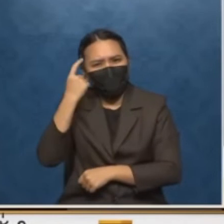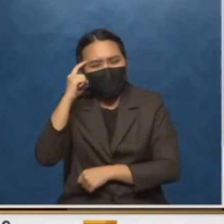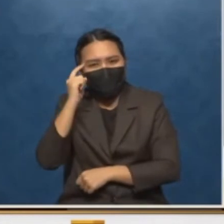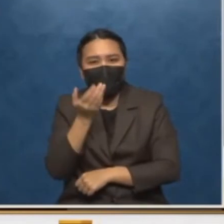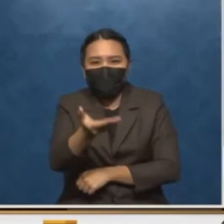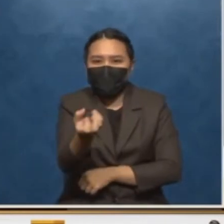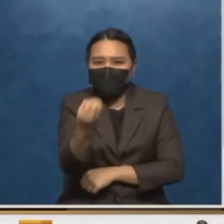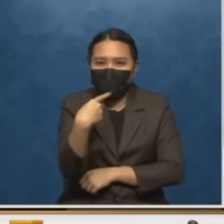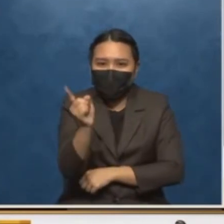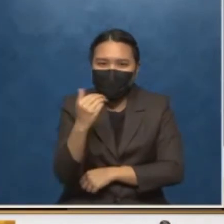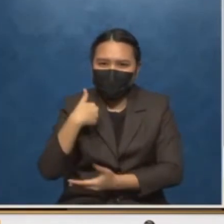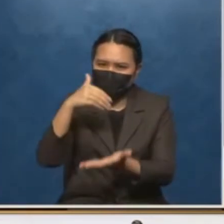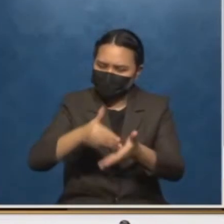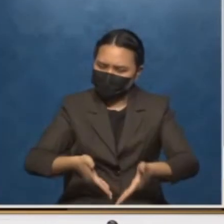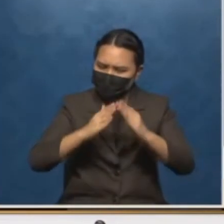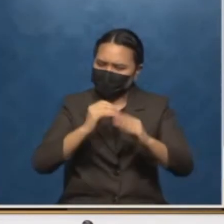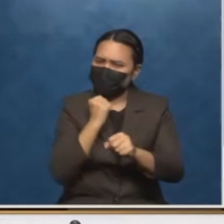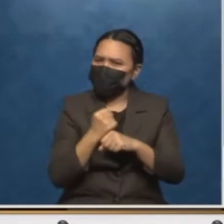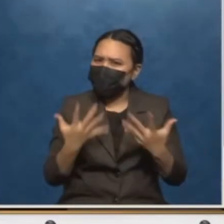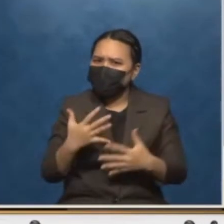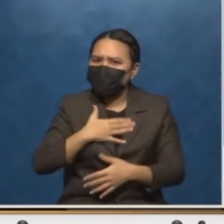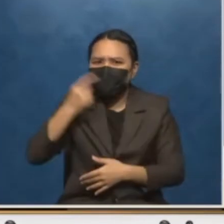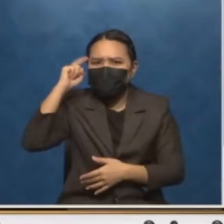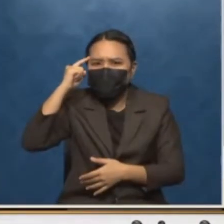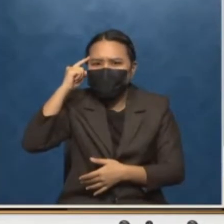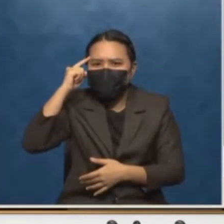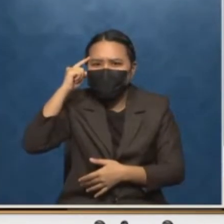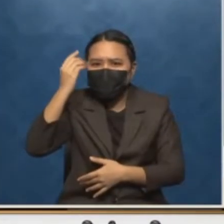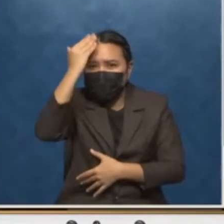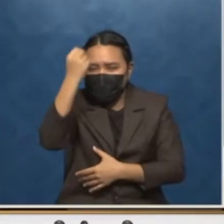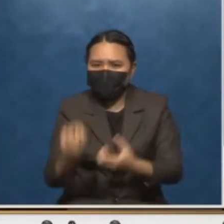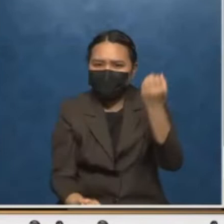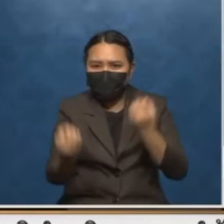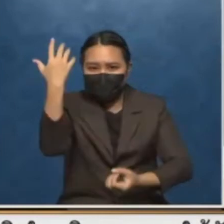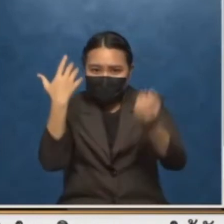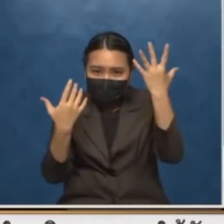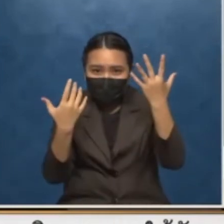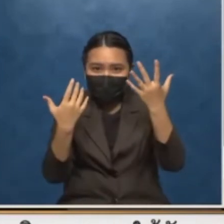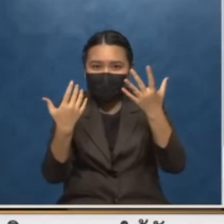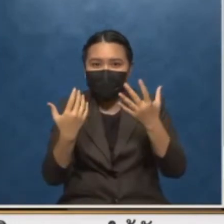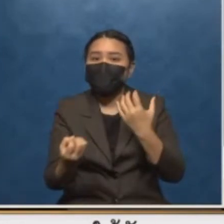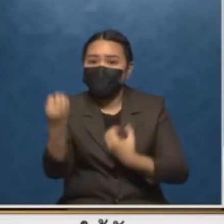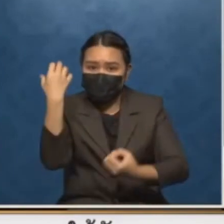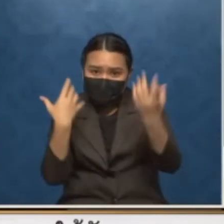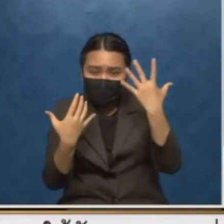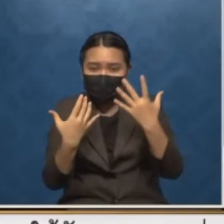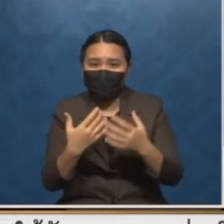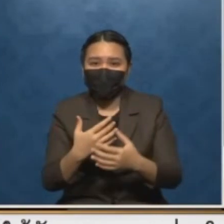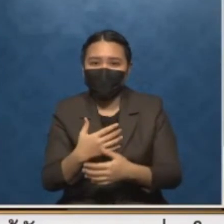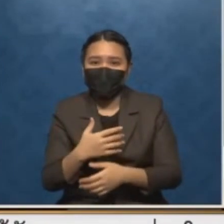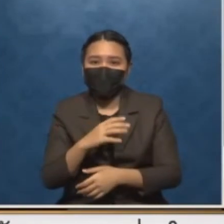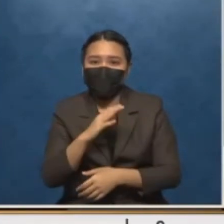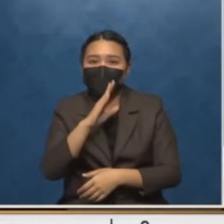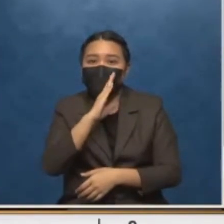ว่าตั้งศูนย์ตั้งยังไงเพราะนั้นมันเป็นป่าเป็นบริเวณป่านะบ้านผมเรียกว่าไม่ยิงไม่หังบ้านผมพูดอ่ะไม่หลัง